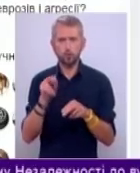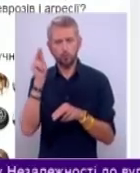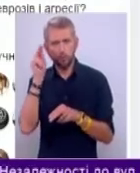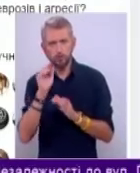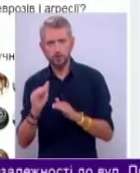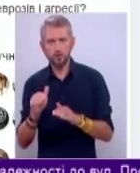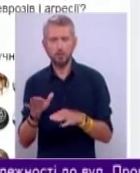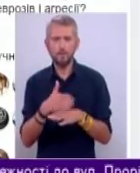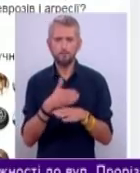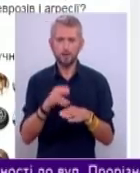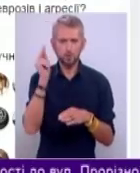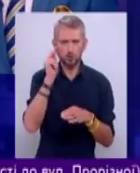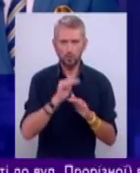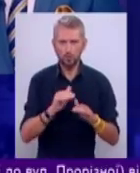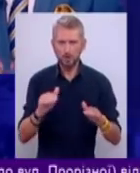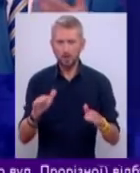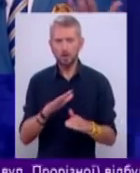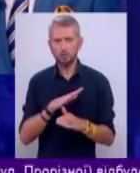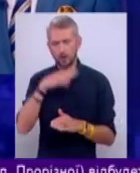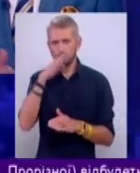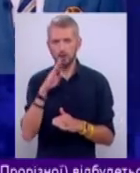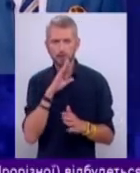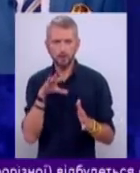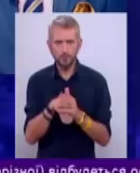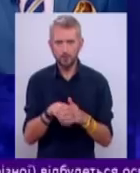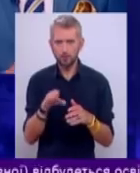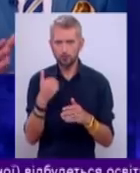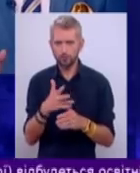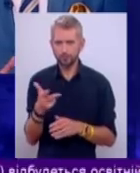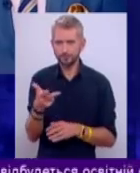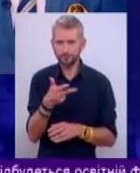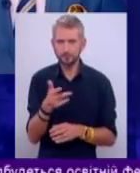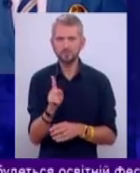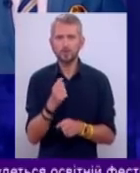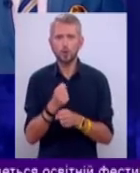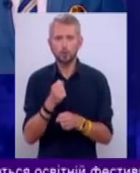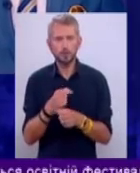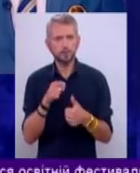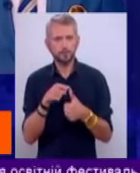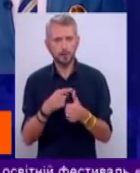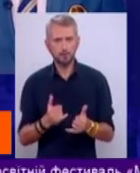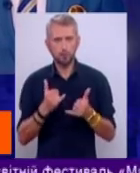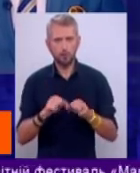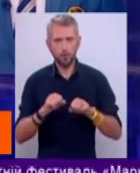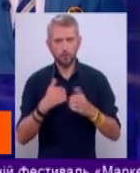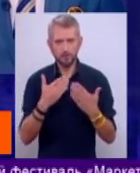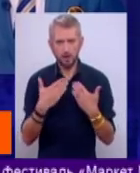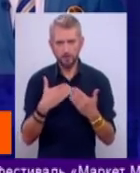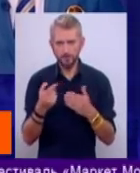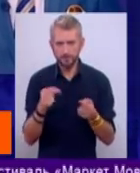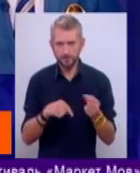батьки долучаються до конфлікту, і вже такий трикутник виникає. Що ж робити? Отже, з повагою ставитися один до